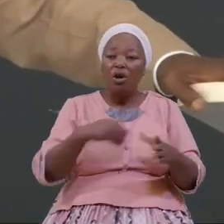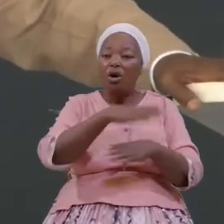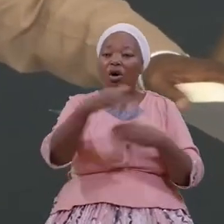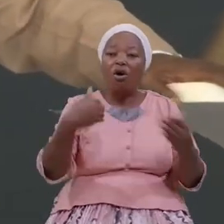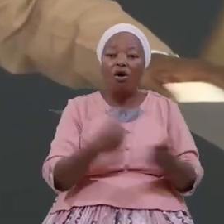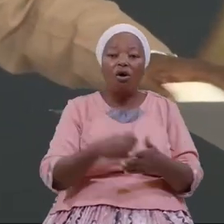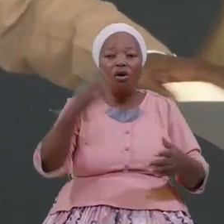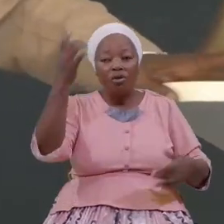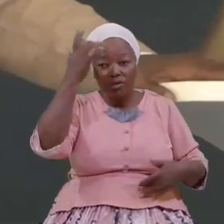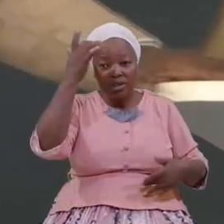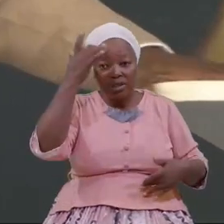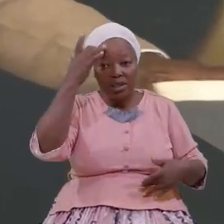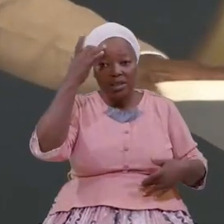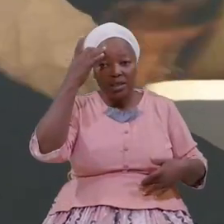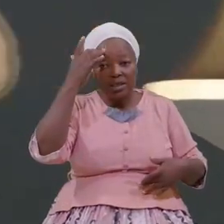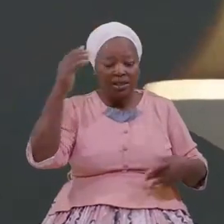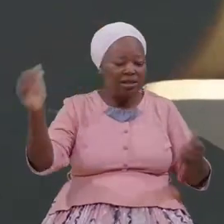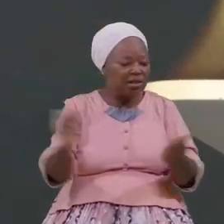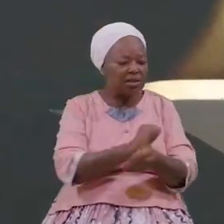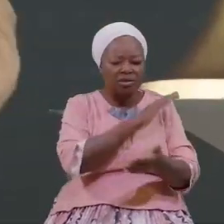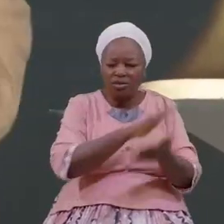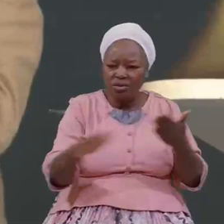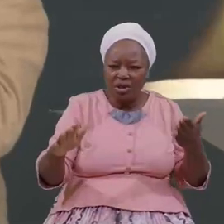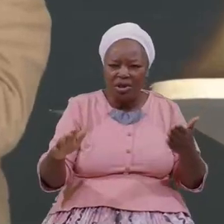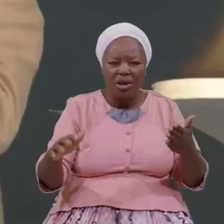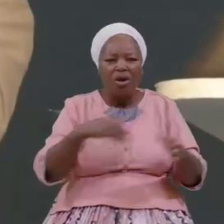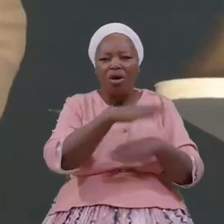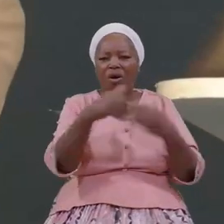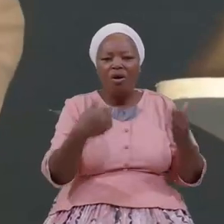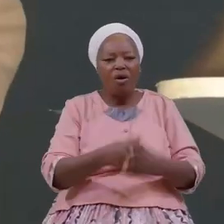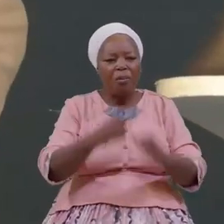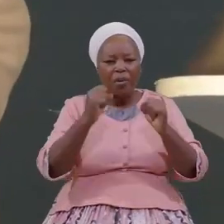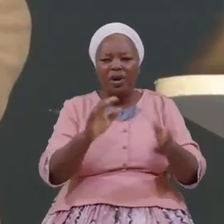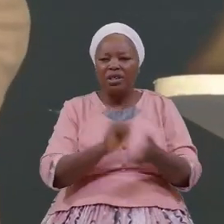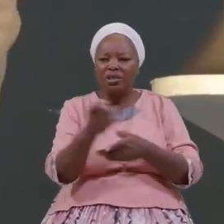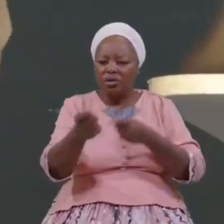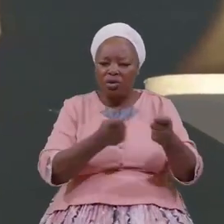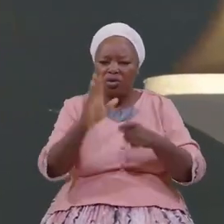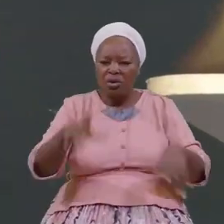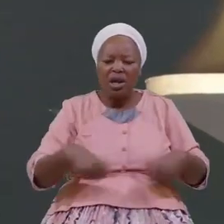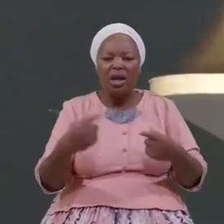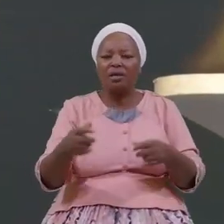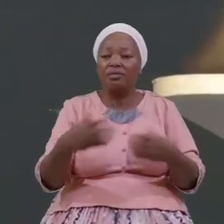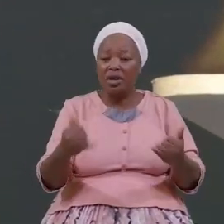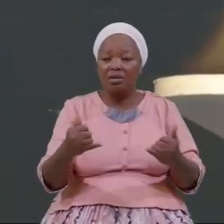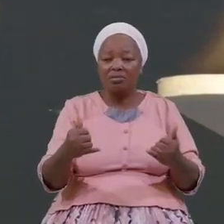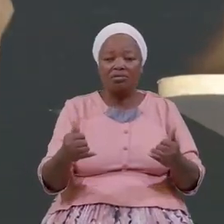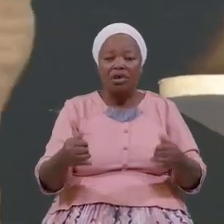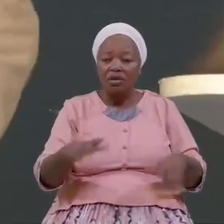que tous les pouvoirs dominateurs disparaissent. Vous voyez, je suis